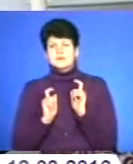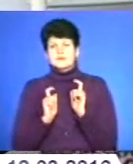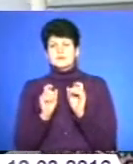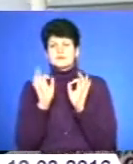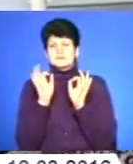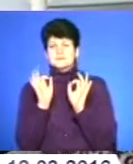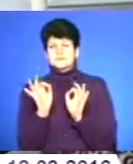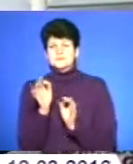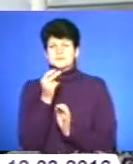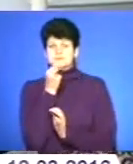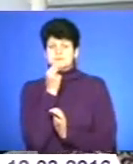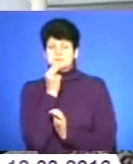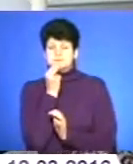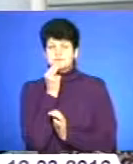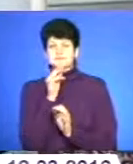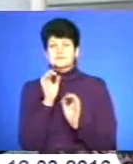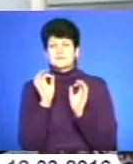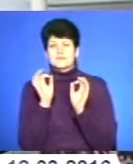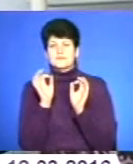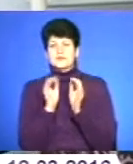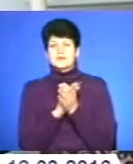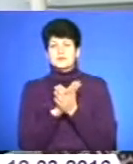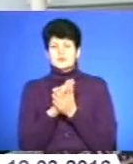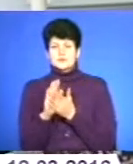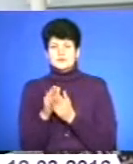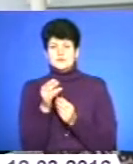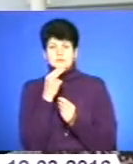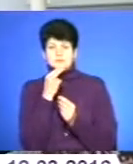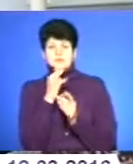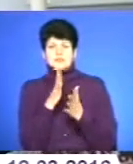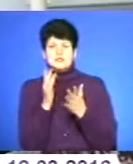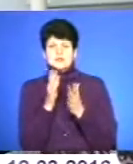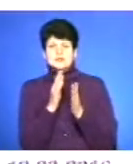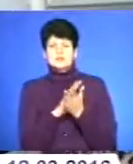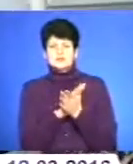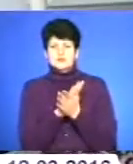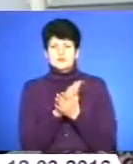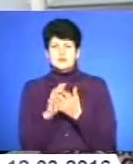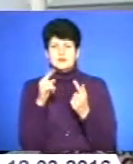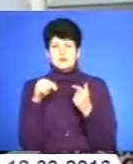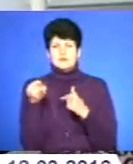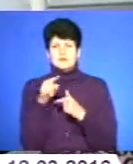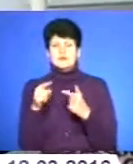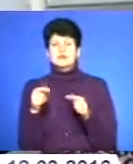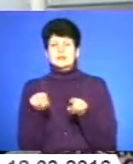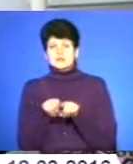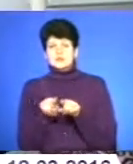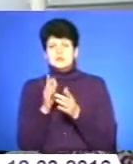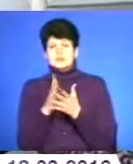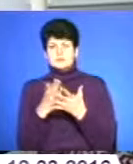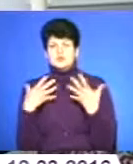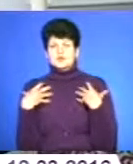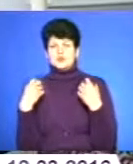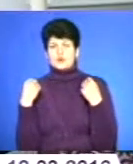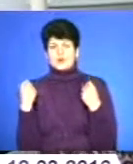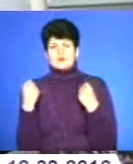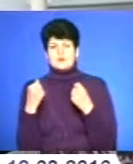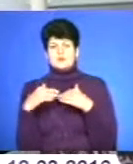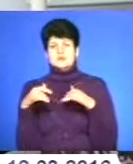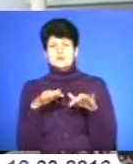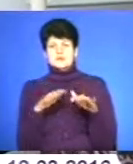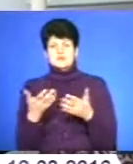харчування, гігієна навколишнього середовища так само має велике значення. Здоровий спосіб життя, а це відмова від